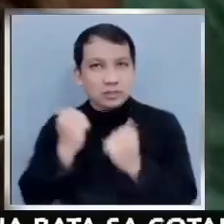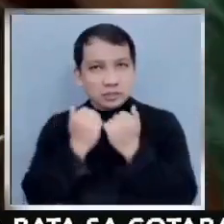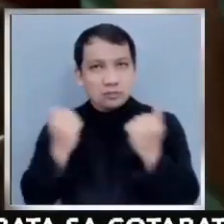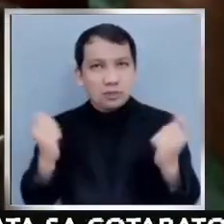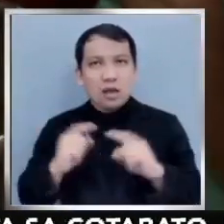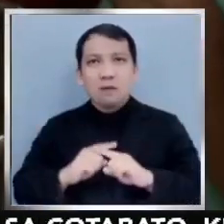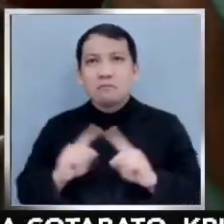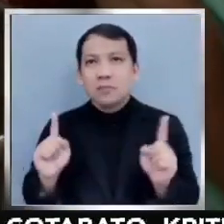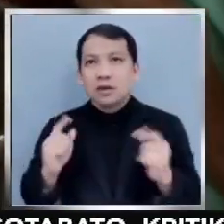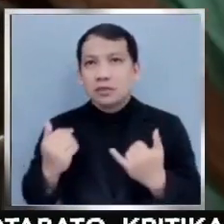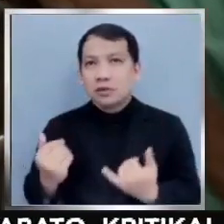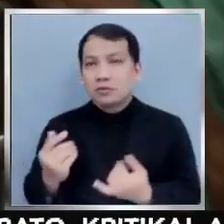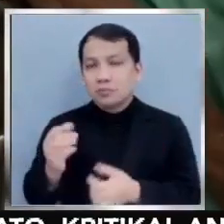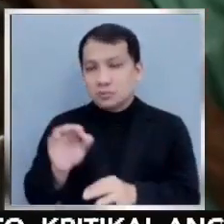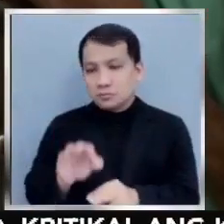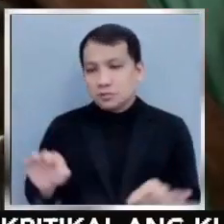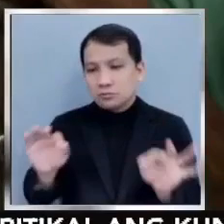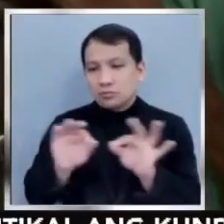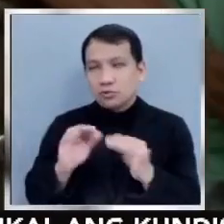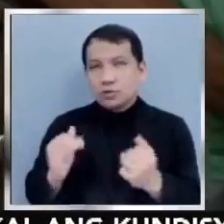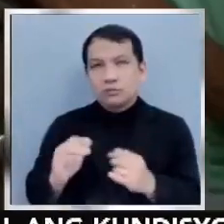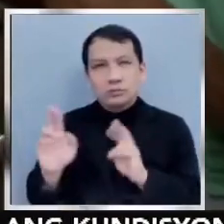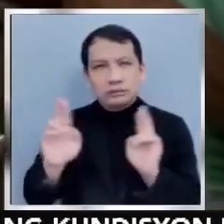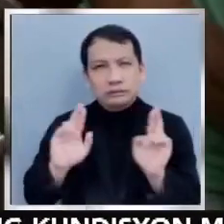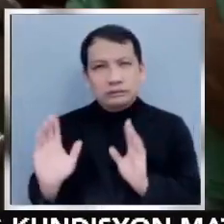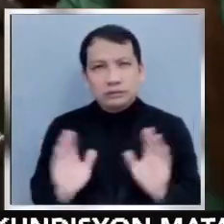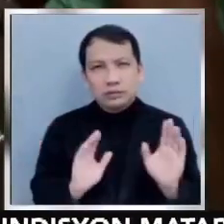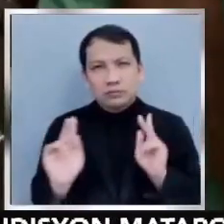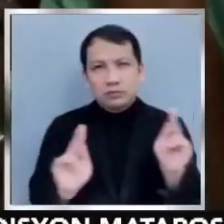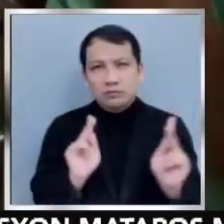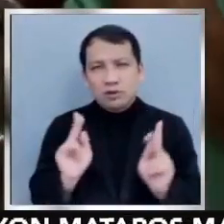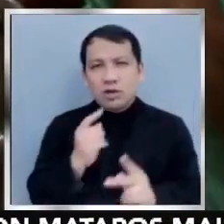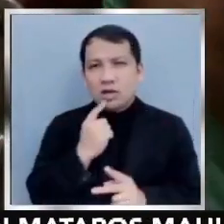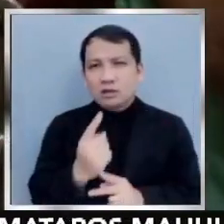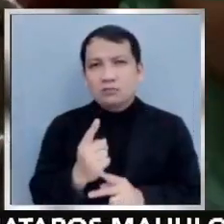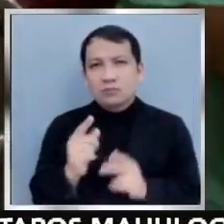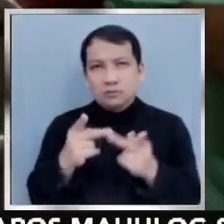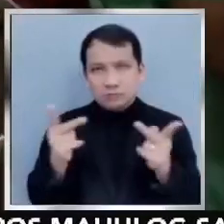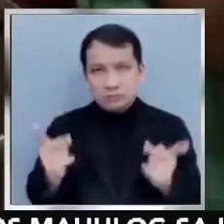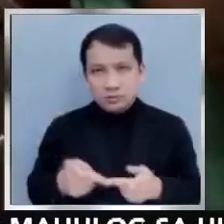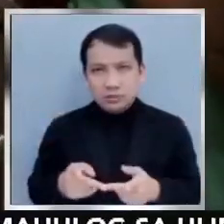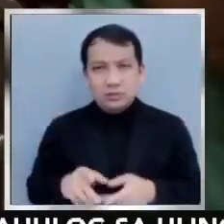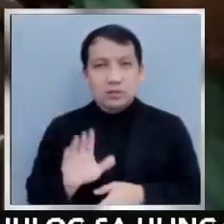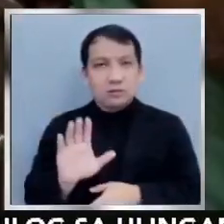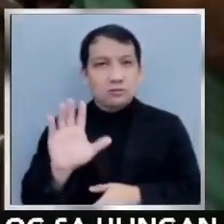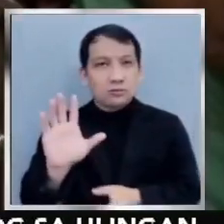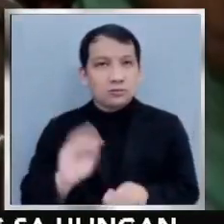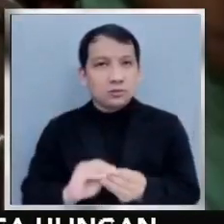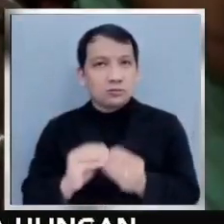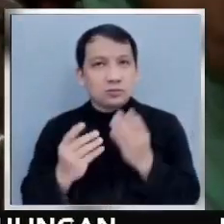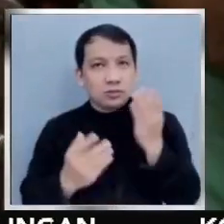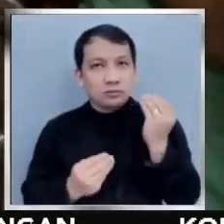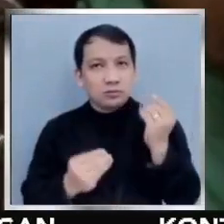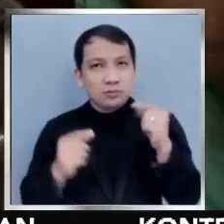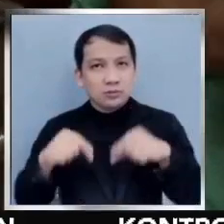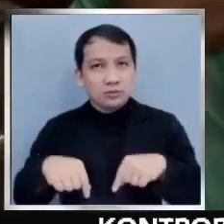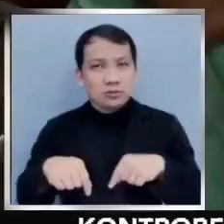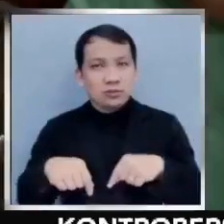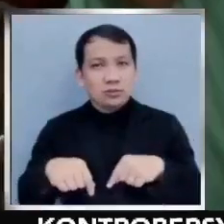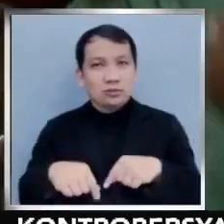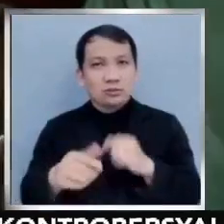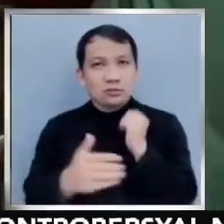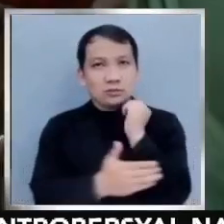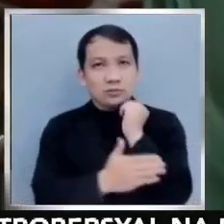man, mas mabuti na raw na maging handa yung mga residente sa mga lugar na yan. Yan muna po pinakahuling ulat mula dito sa Sampaloc,